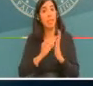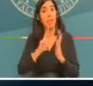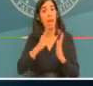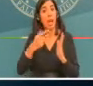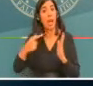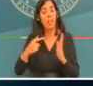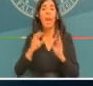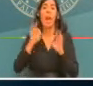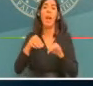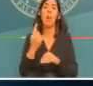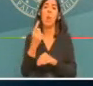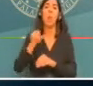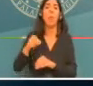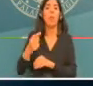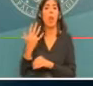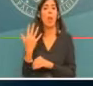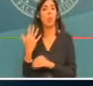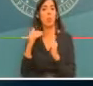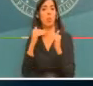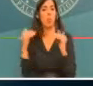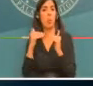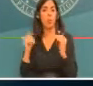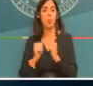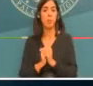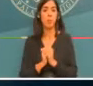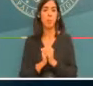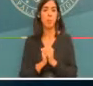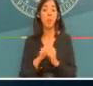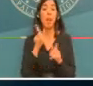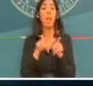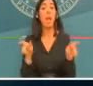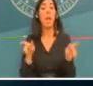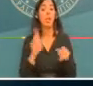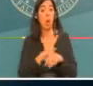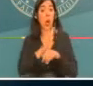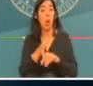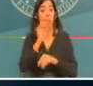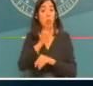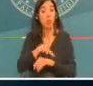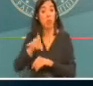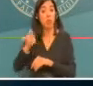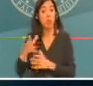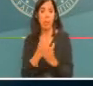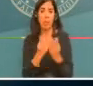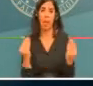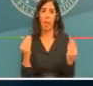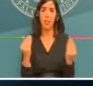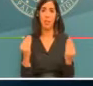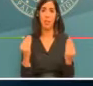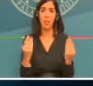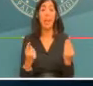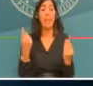ieri ha sfiorato la misura di 20mila persone questo rende anche sempre più